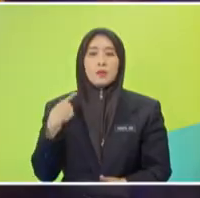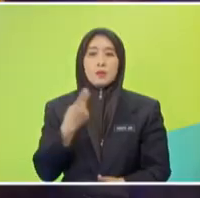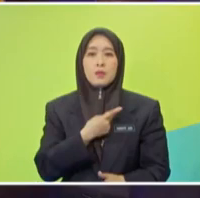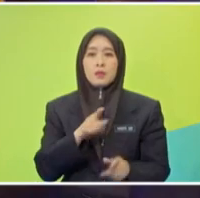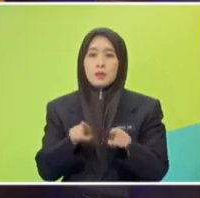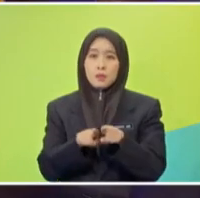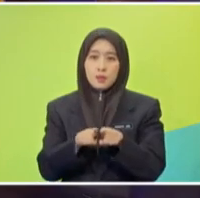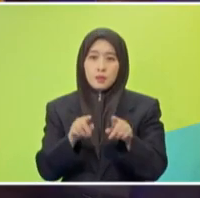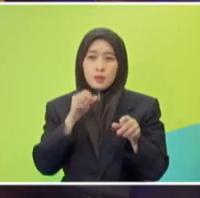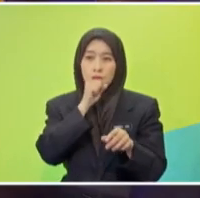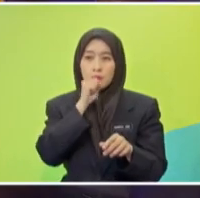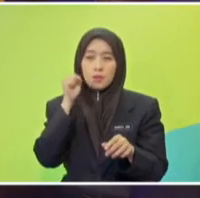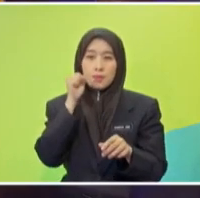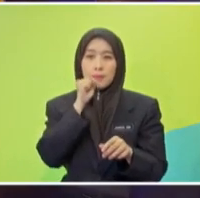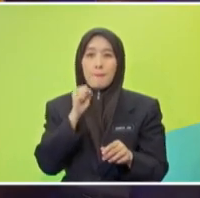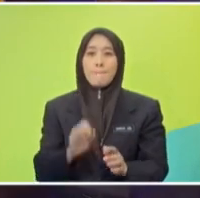sama-sama